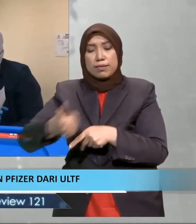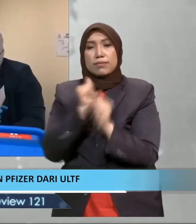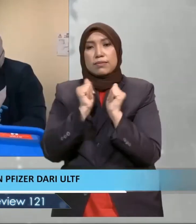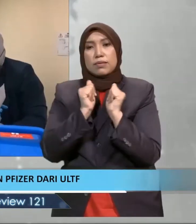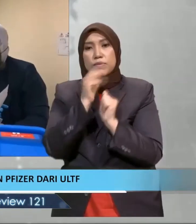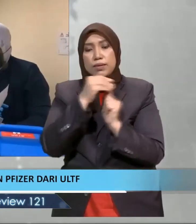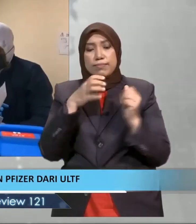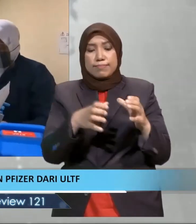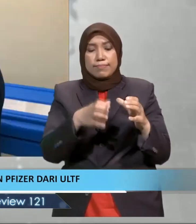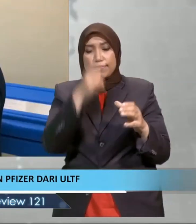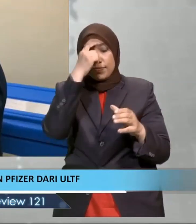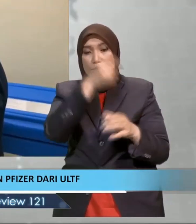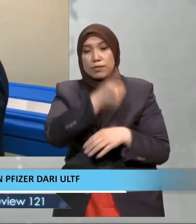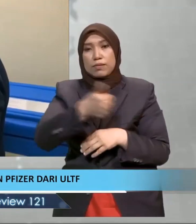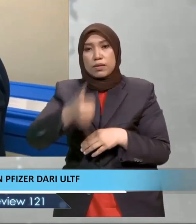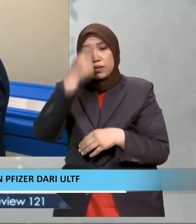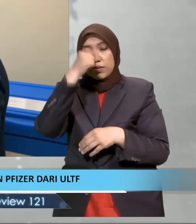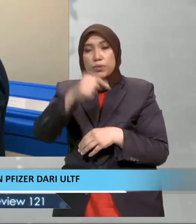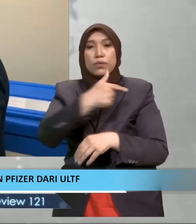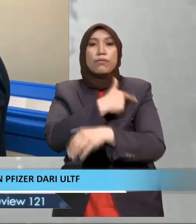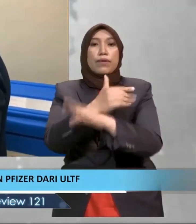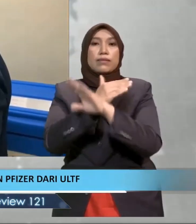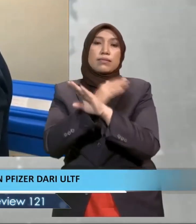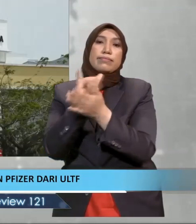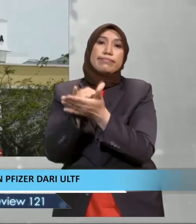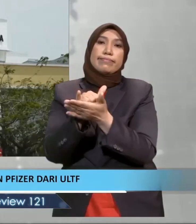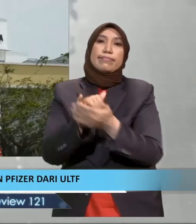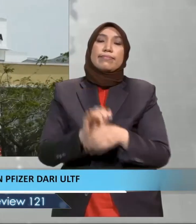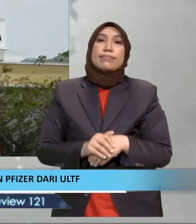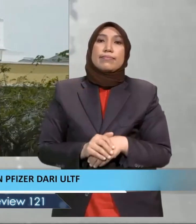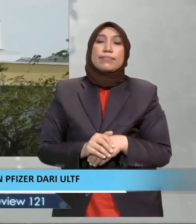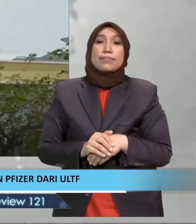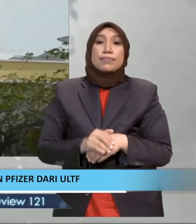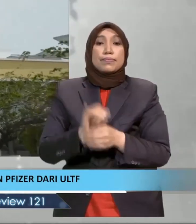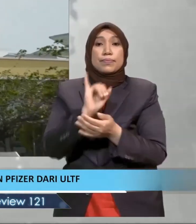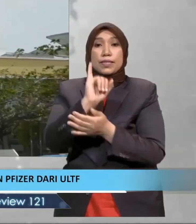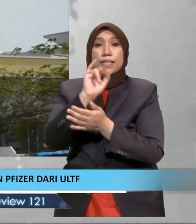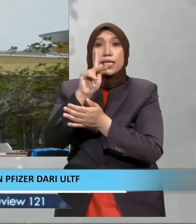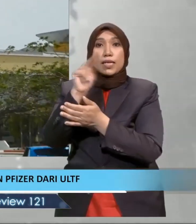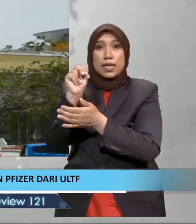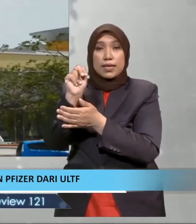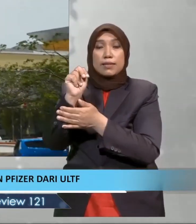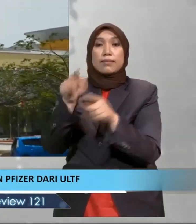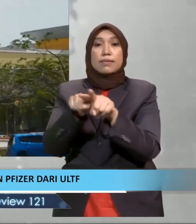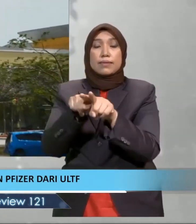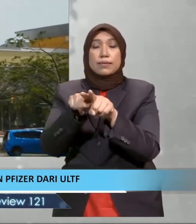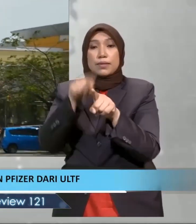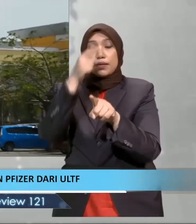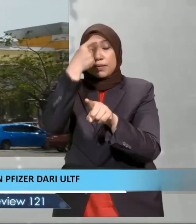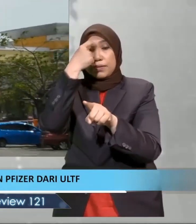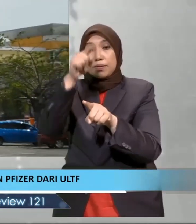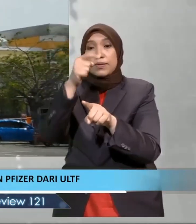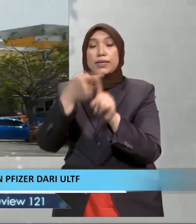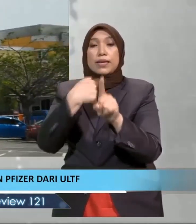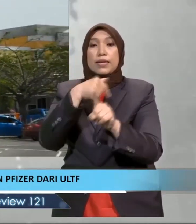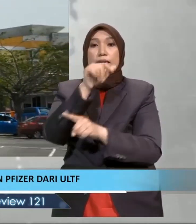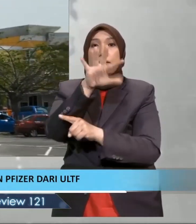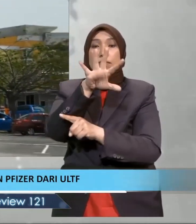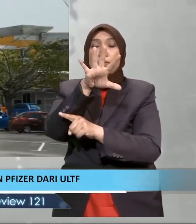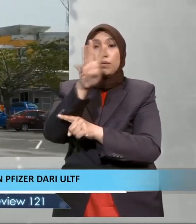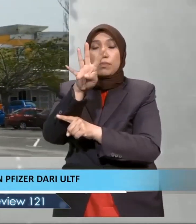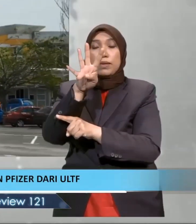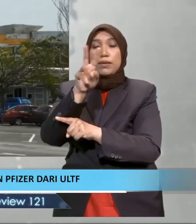dan bekalan perubatan untuk vaksin berkenaan. Institut Kanser Negara merupakan satu daripada 54